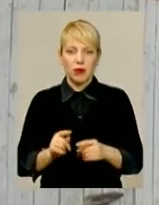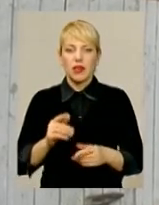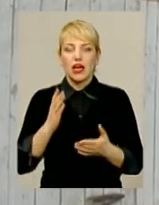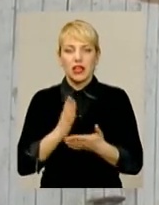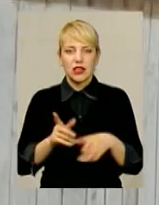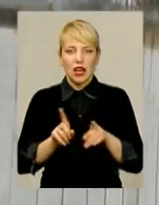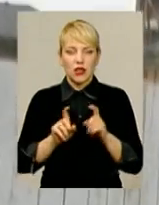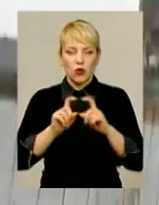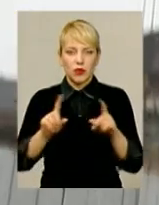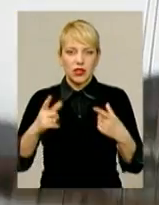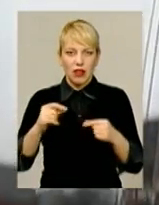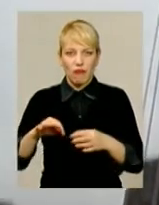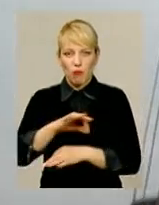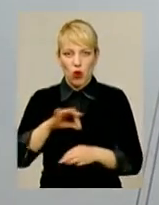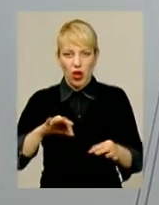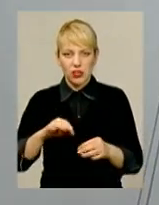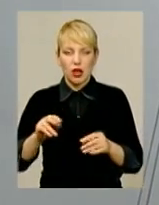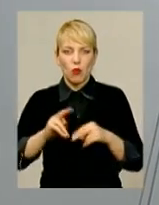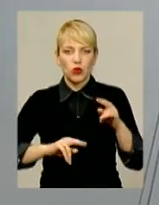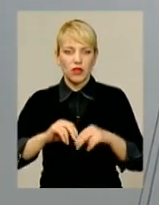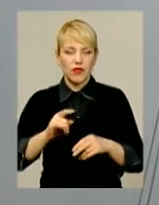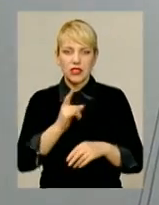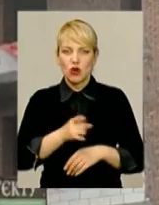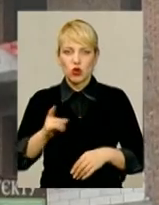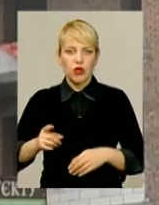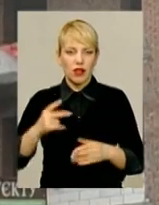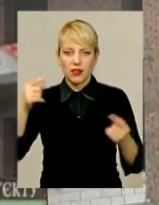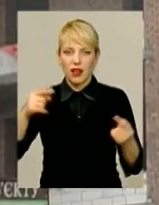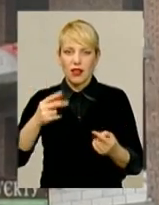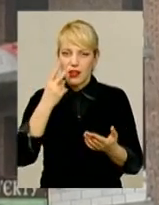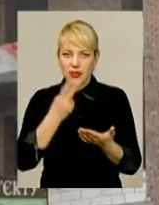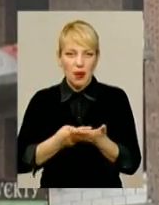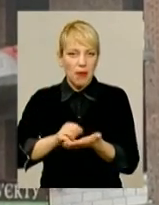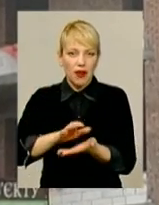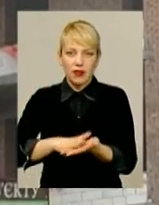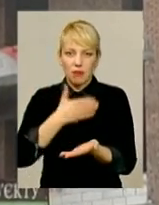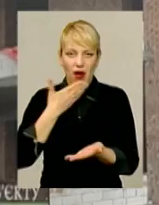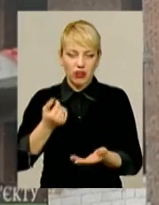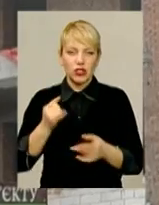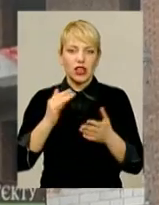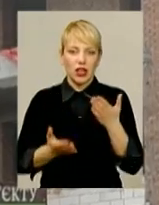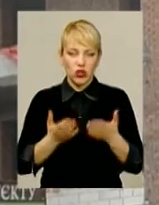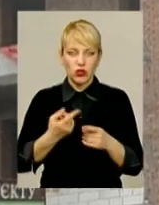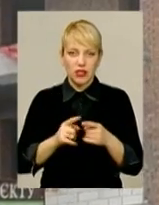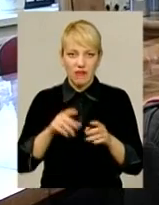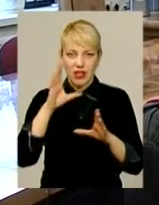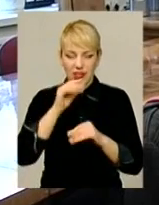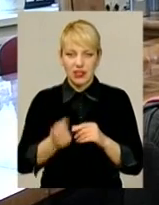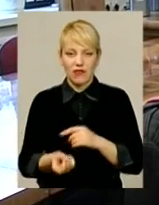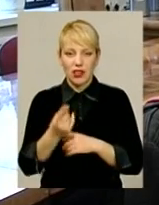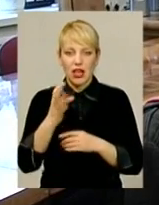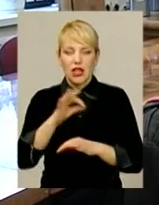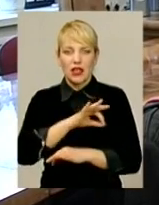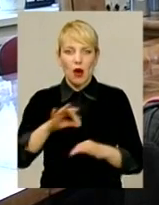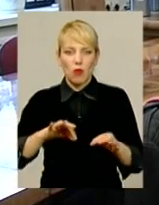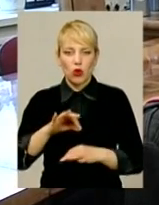такі об'єкти, де у проєкті будівництва стоянка не передбачена, кажуть в архбудінспекції. Якщо це вдається виявити, на проєктувальника